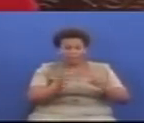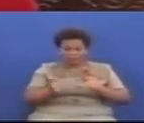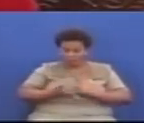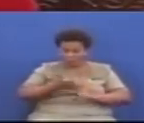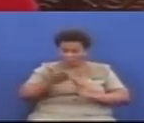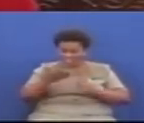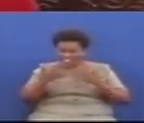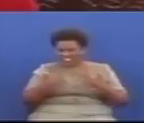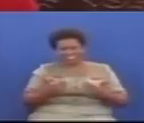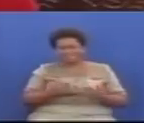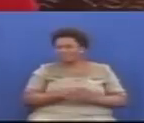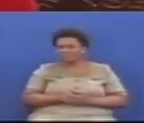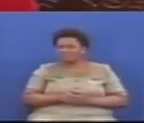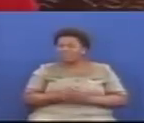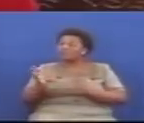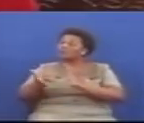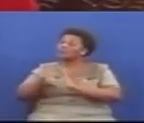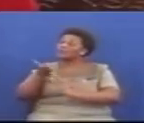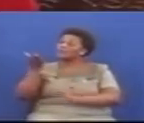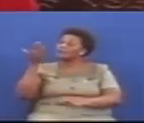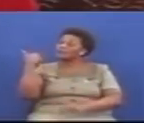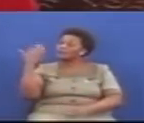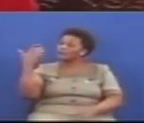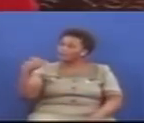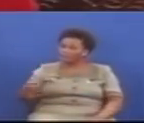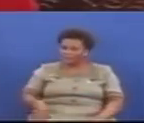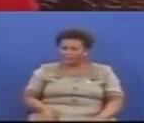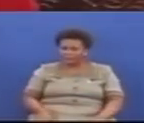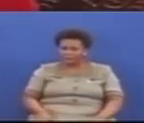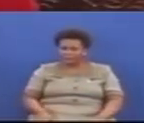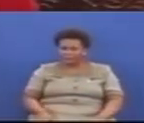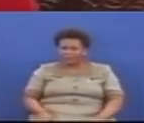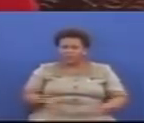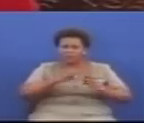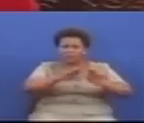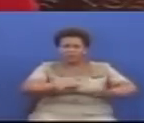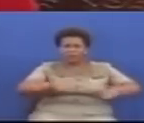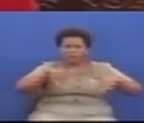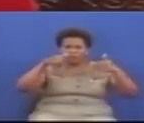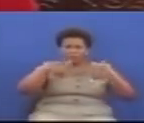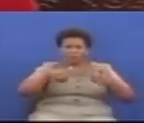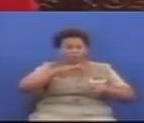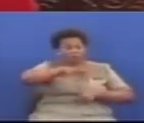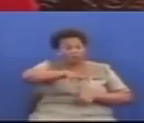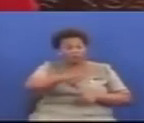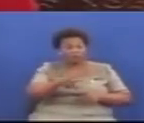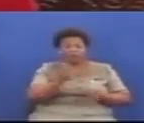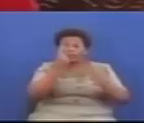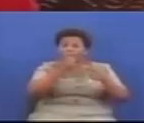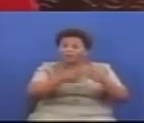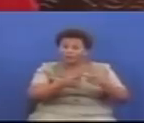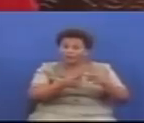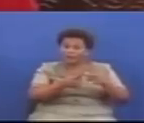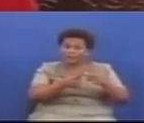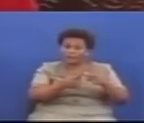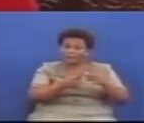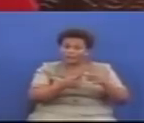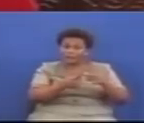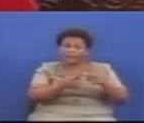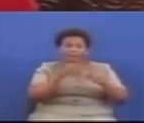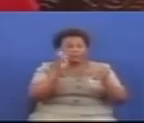tangu bunge lililopita. Na wabunge tumekuwa mkoa wa Mara, bila kujali itikadi zetu, katika vikao vyetu